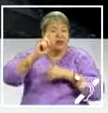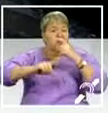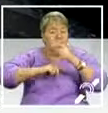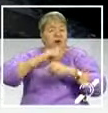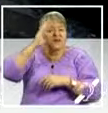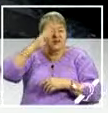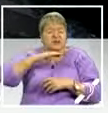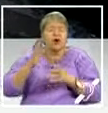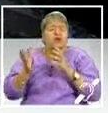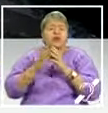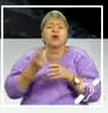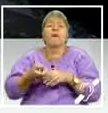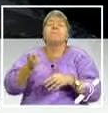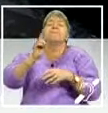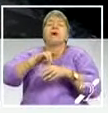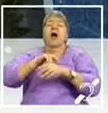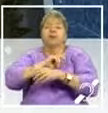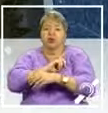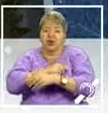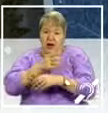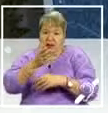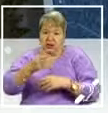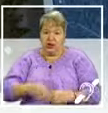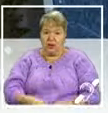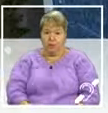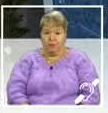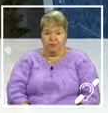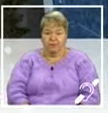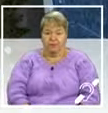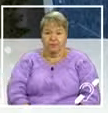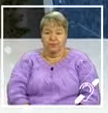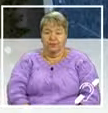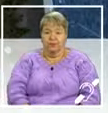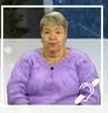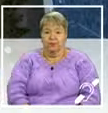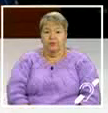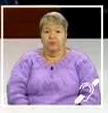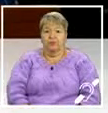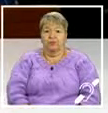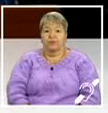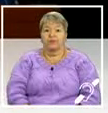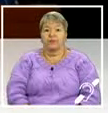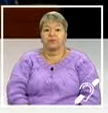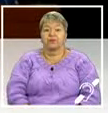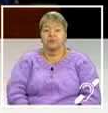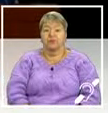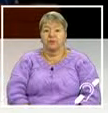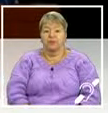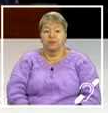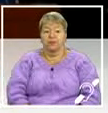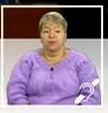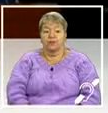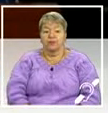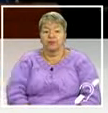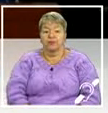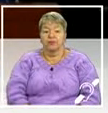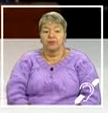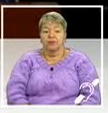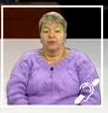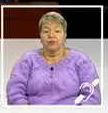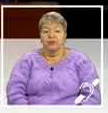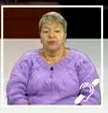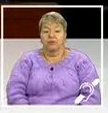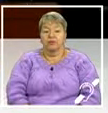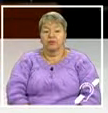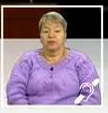zile cu furtuni și mai puternice. We've been at this how many days and expect to see the worst of it still in